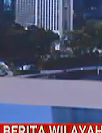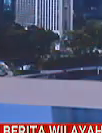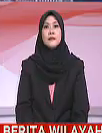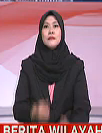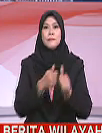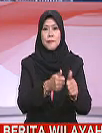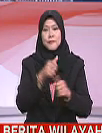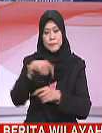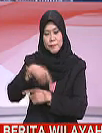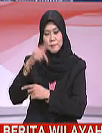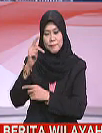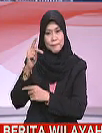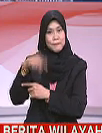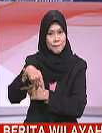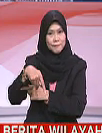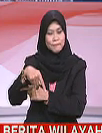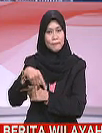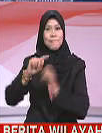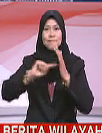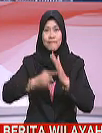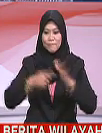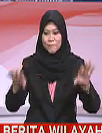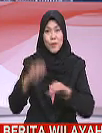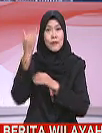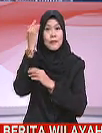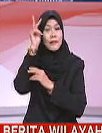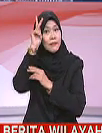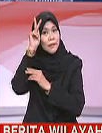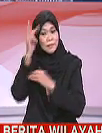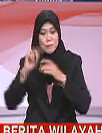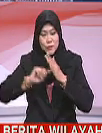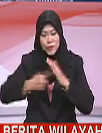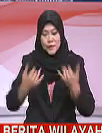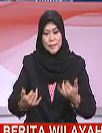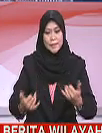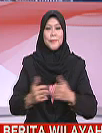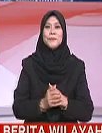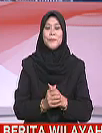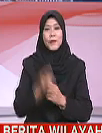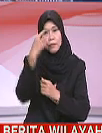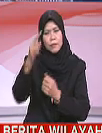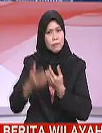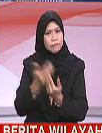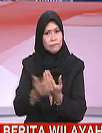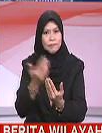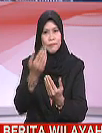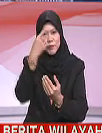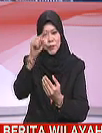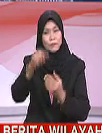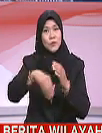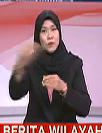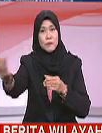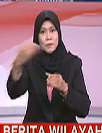Perintah Kawalan Pergerakan PKP dilaksanakan di Kelantan bermula hari ini. Dan bagi memudahkan pergerakan